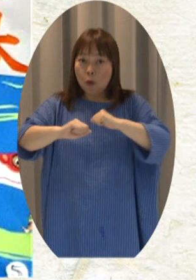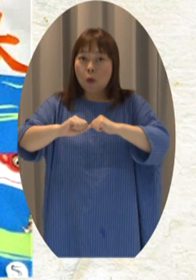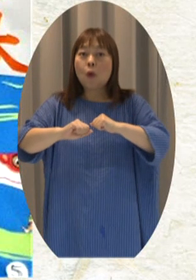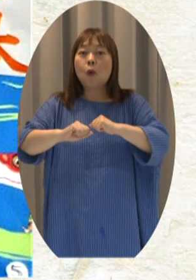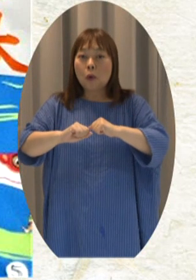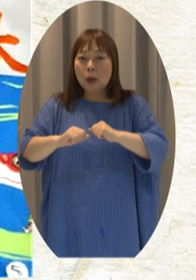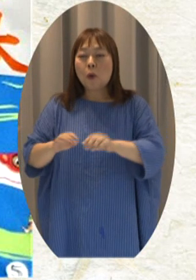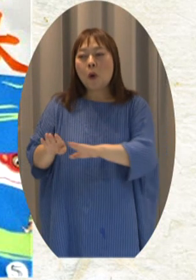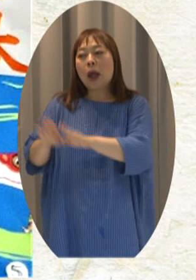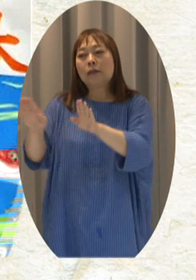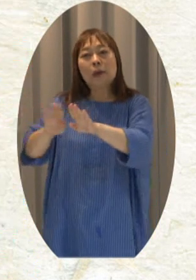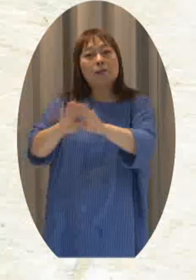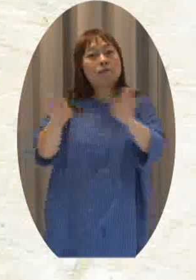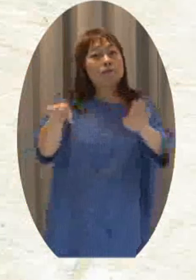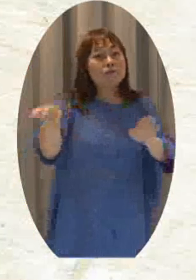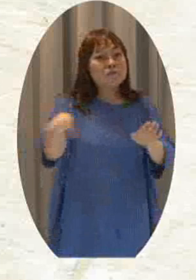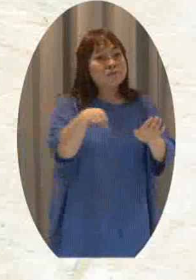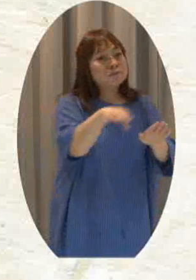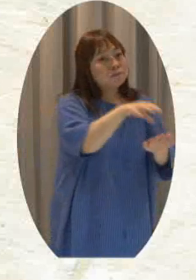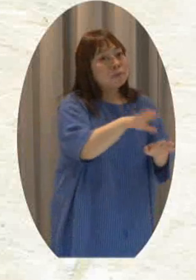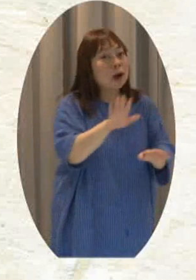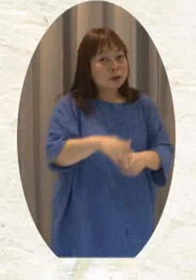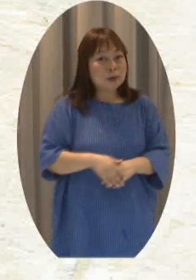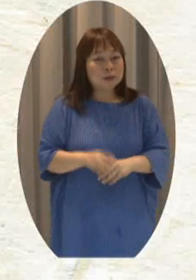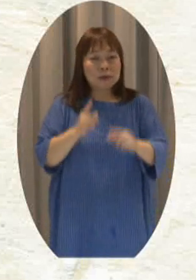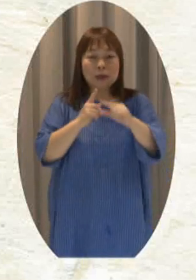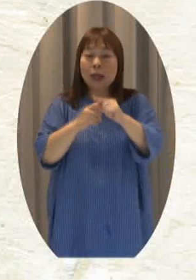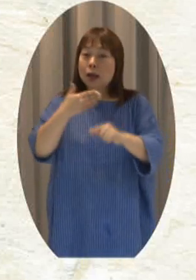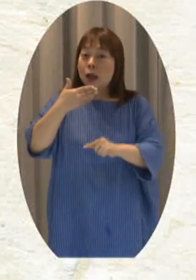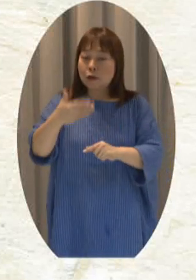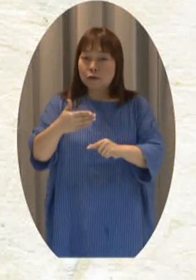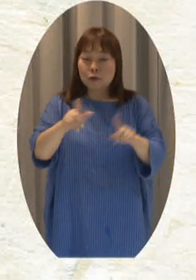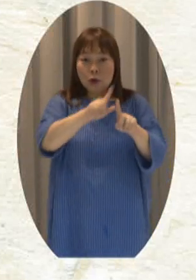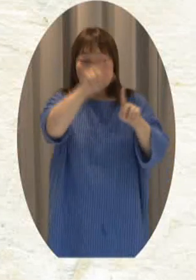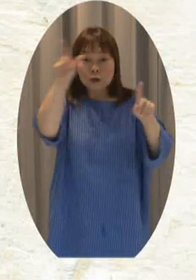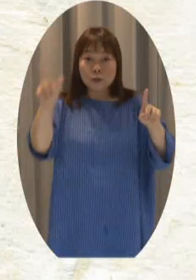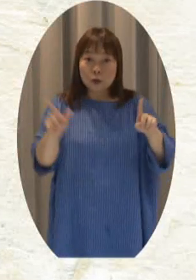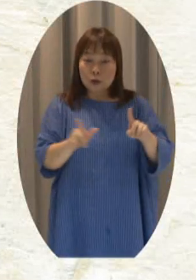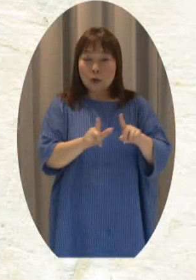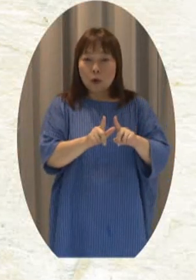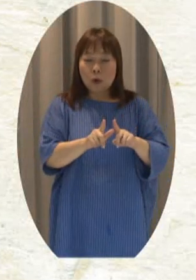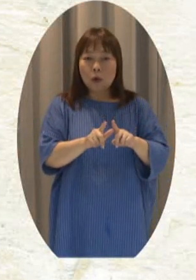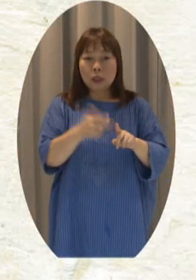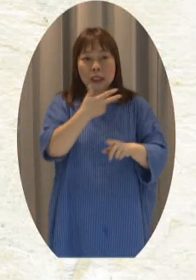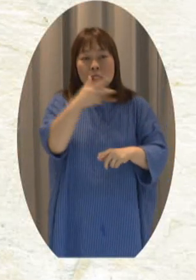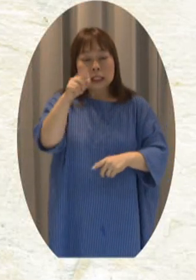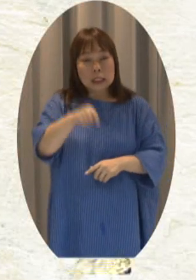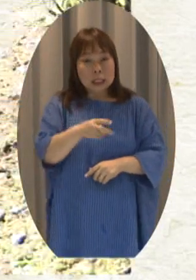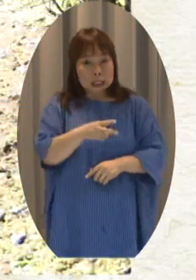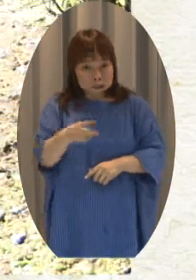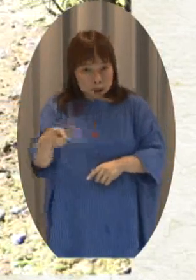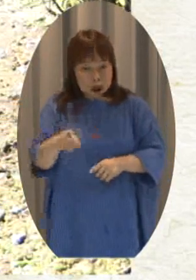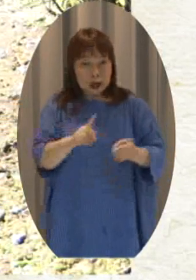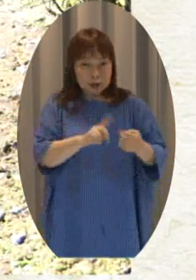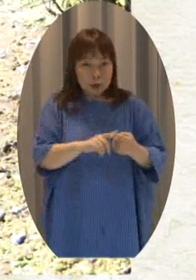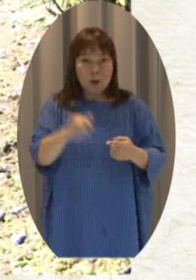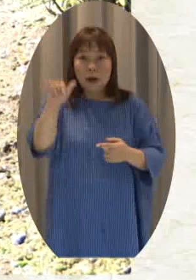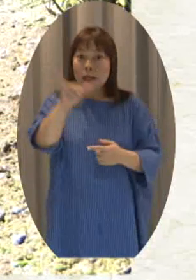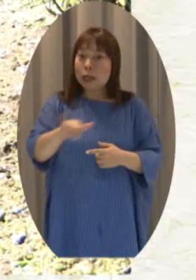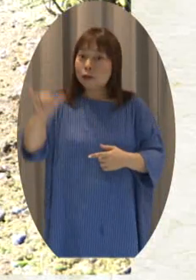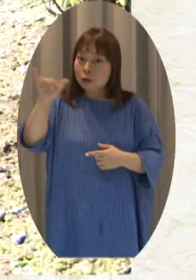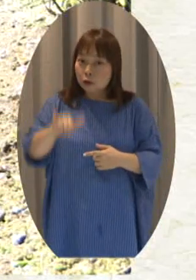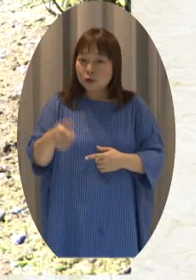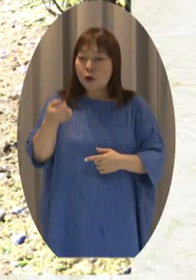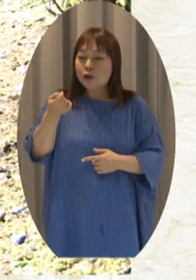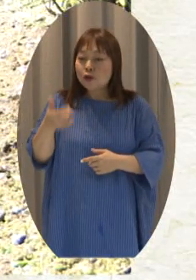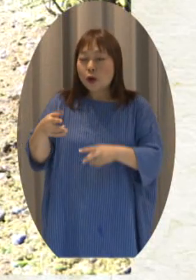でに始まっています。中区の NPO 法人ジーバと八千代区の